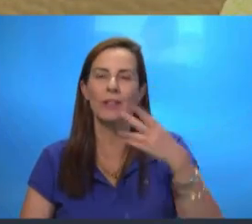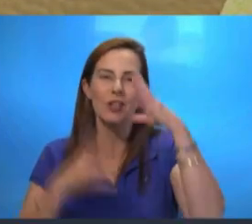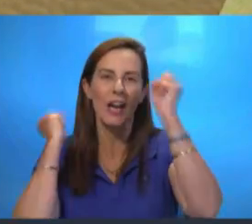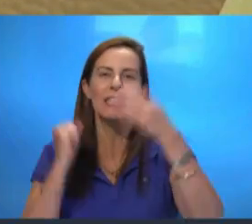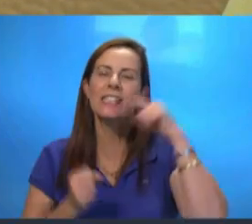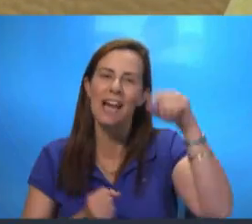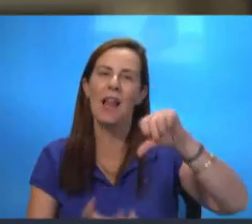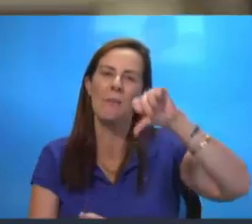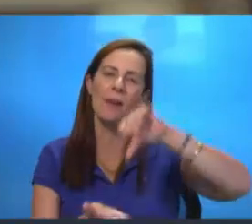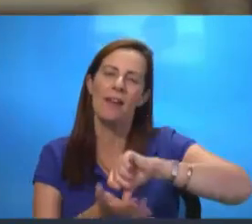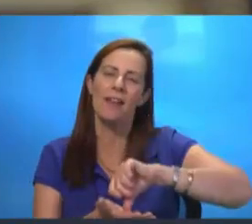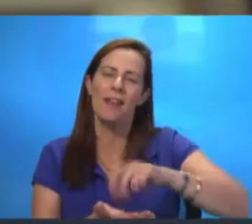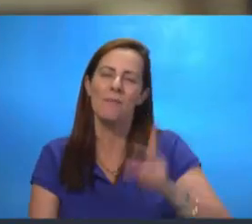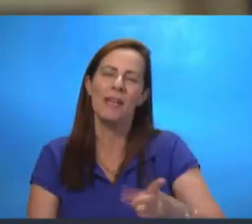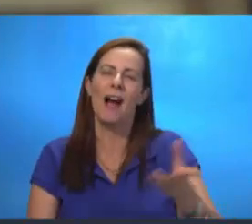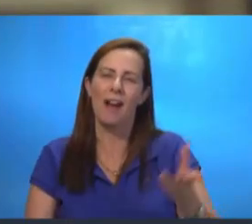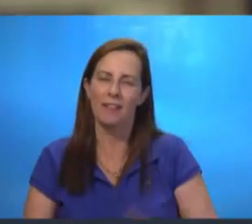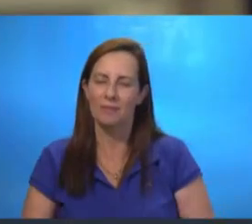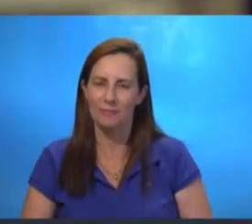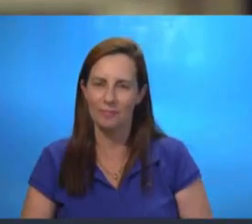שגרירת ישראל בעיראק